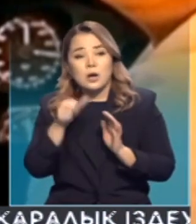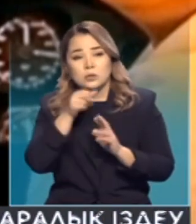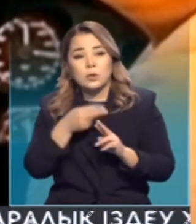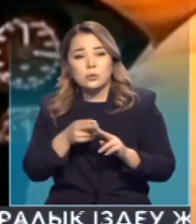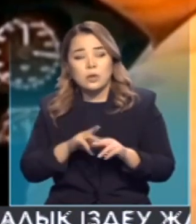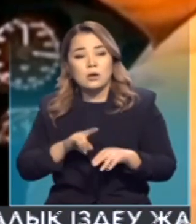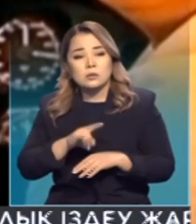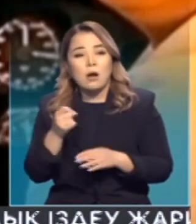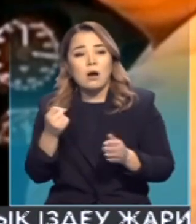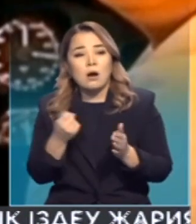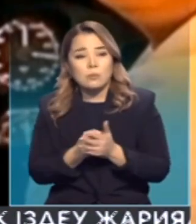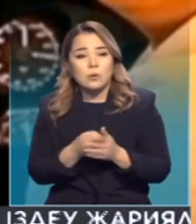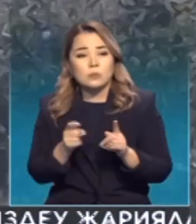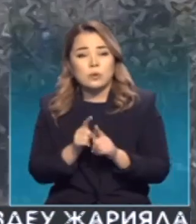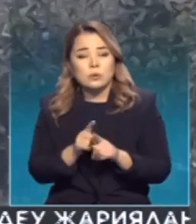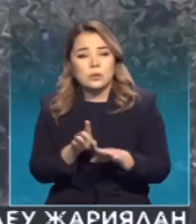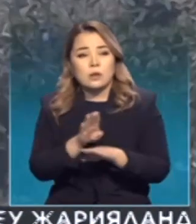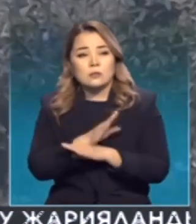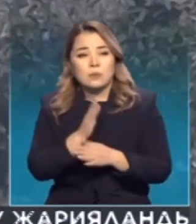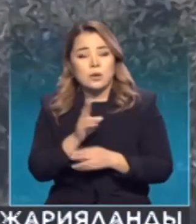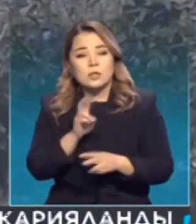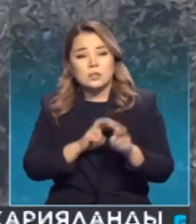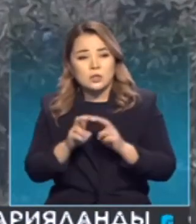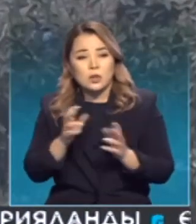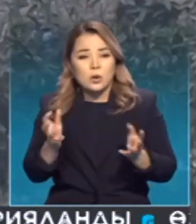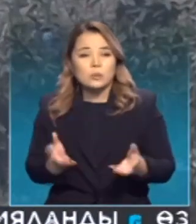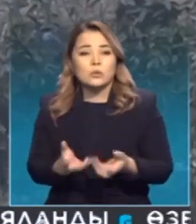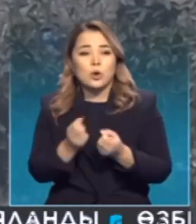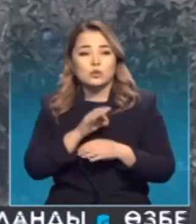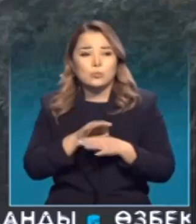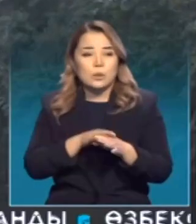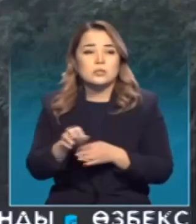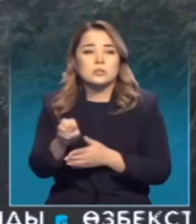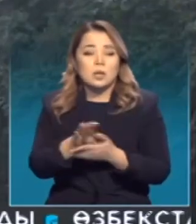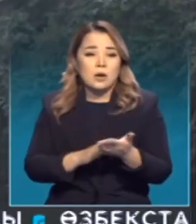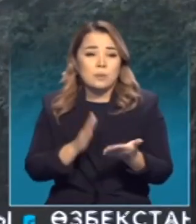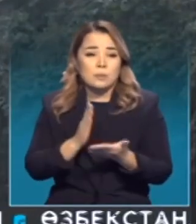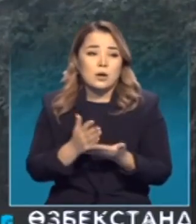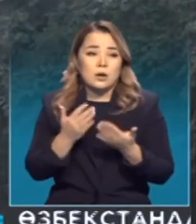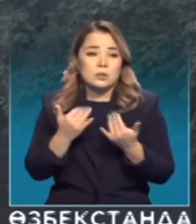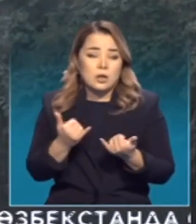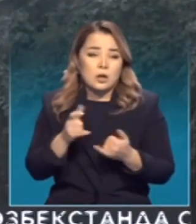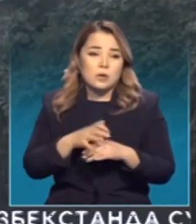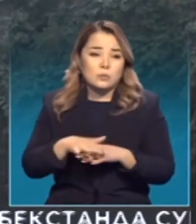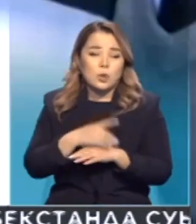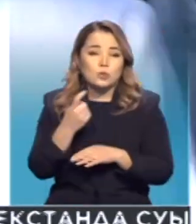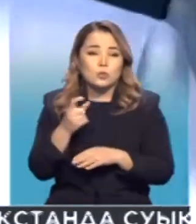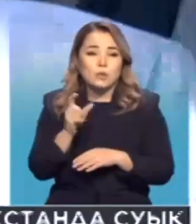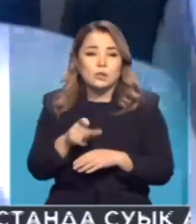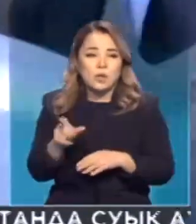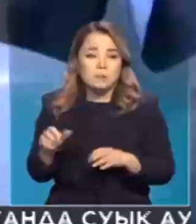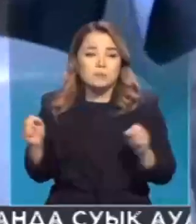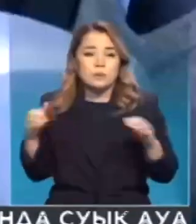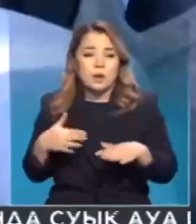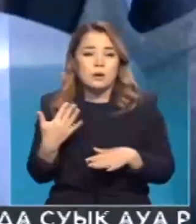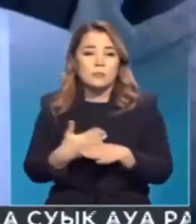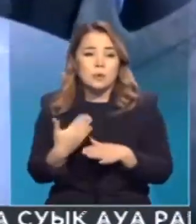осындай авиациялық апаттан опат болған. Іздеу құтқару операциясы бүгін қайта жалғасты. Оған жүздеген адам тартылып отыр.